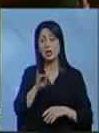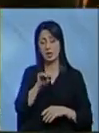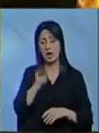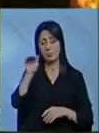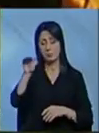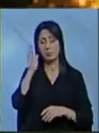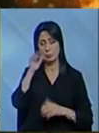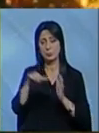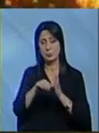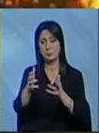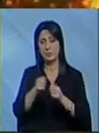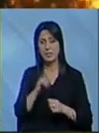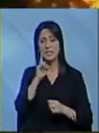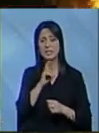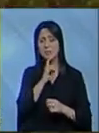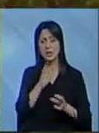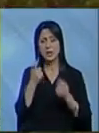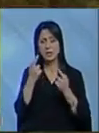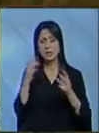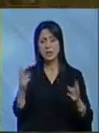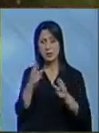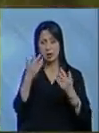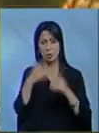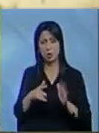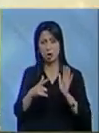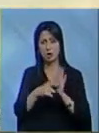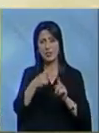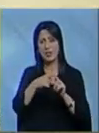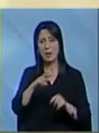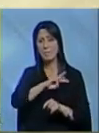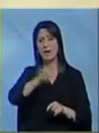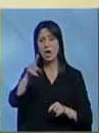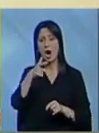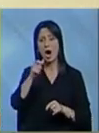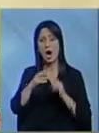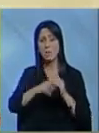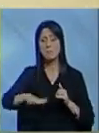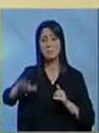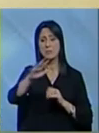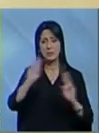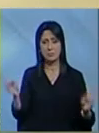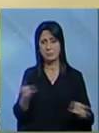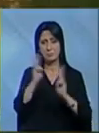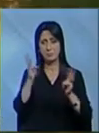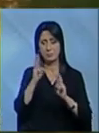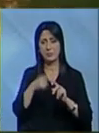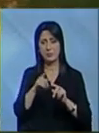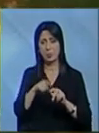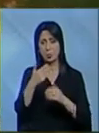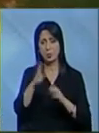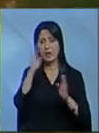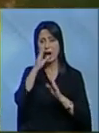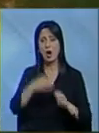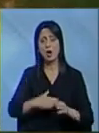ტრამპის დახმარებას მიიღებს. ციმბირში მასშტაბურმა ხანძარმა უკვე 7.5 მილიონ ჰექტარი მიწის ფართობი გადაწყვა. გრინპისმა სტიქია